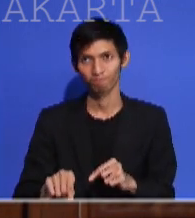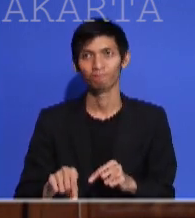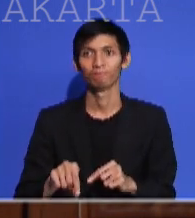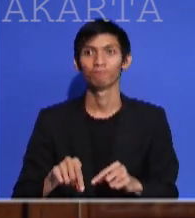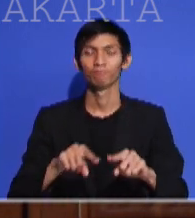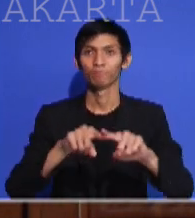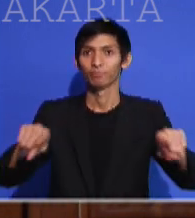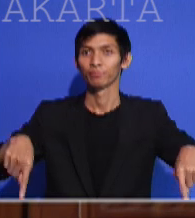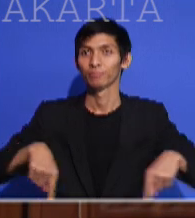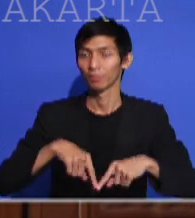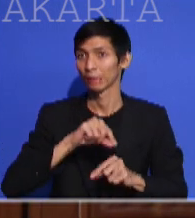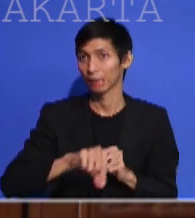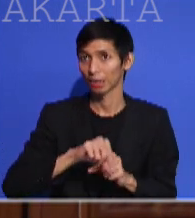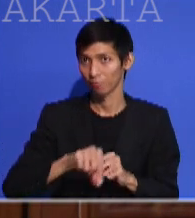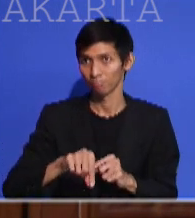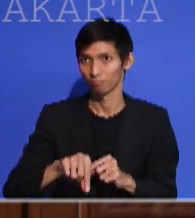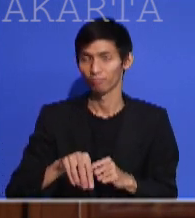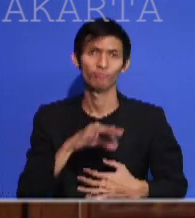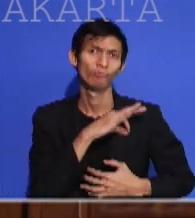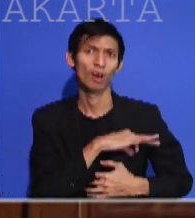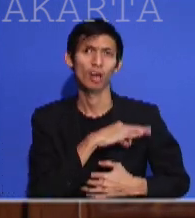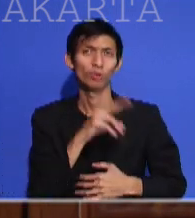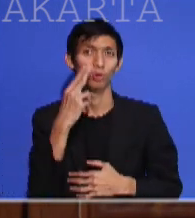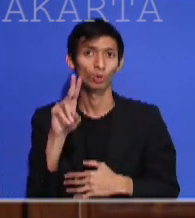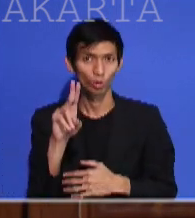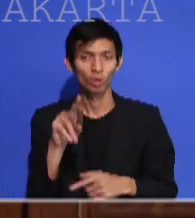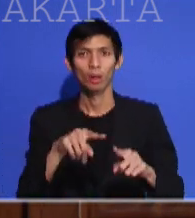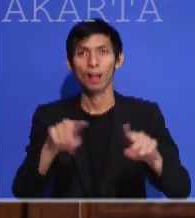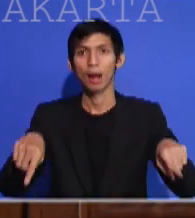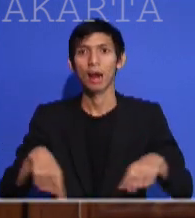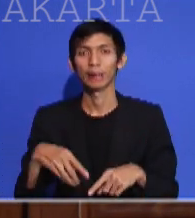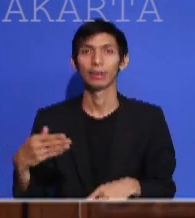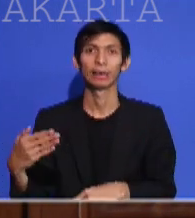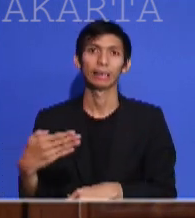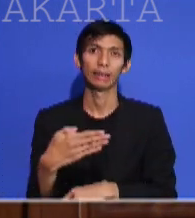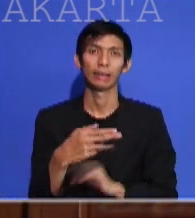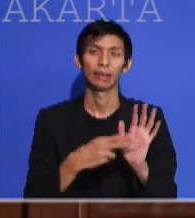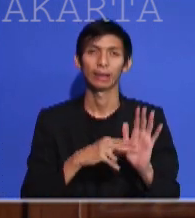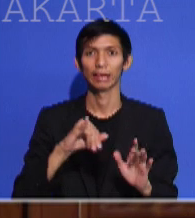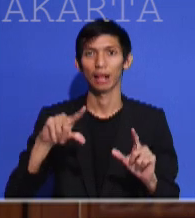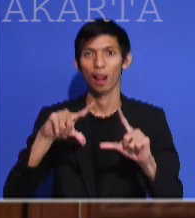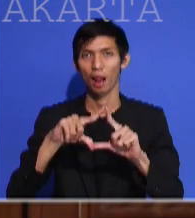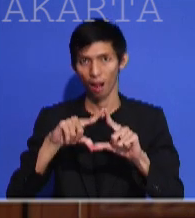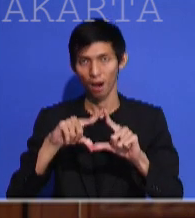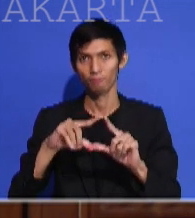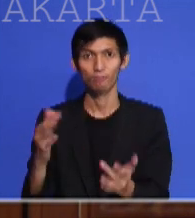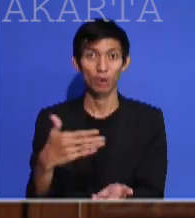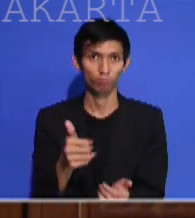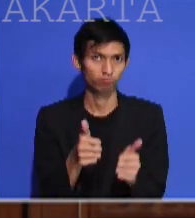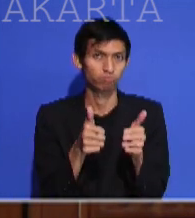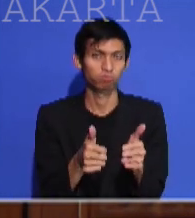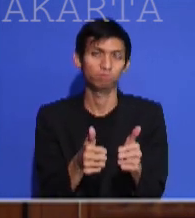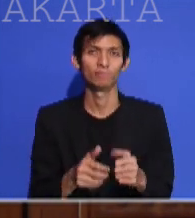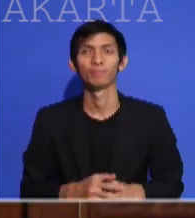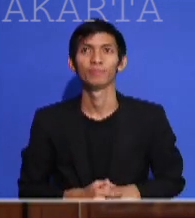ugi saged dipun mupangataken minangka kangge blumbang budidaya ulam nila. Asilipun sae lan saged kangge nyekapi panyuwunan